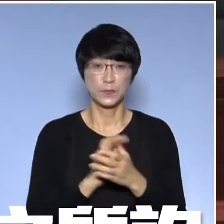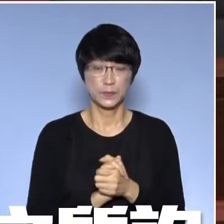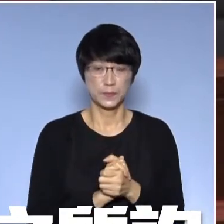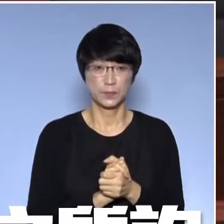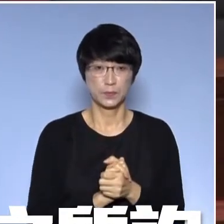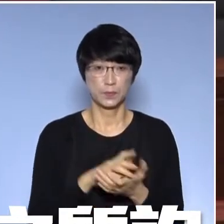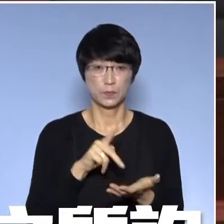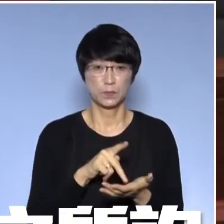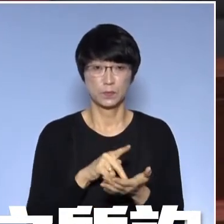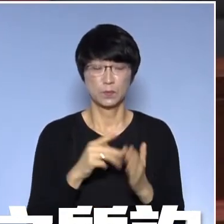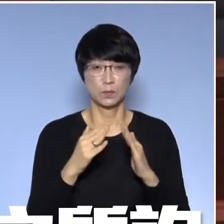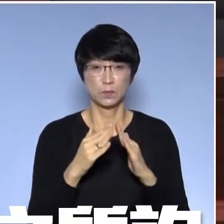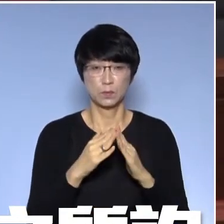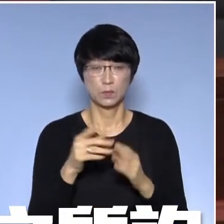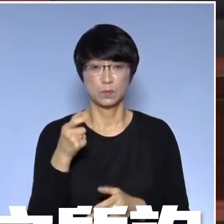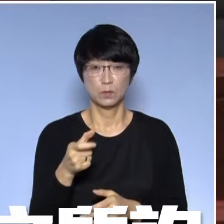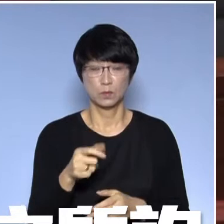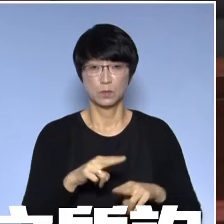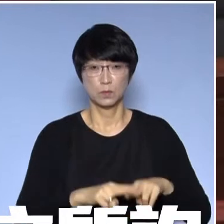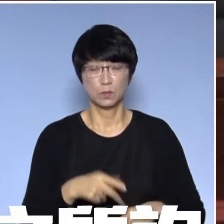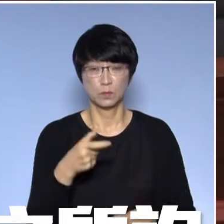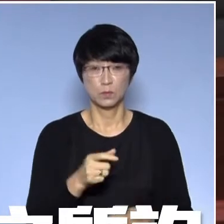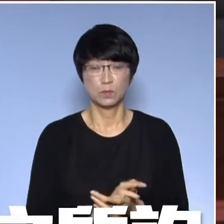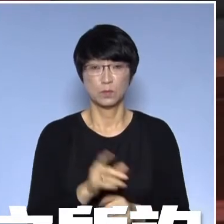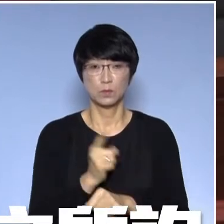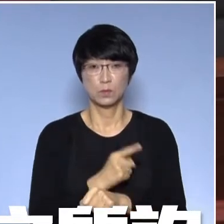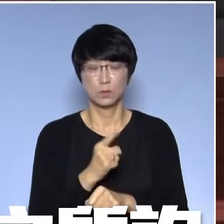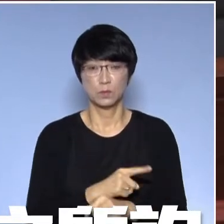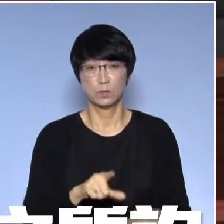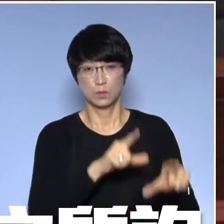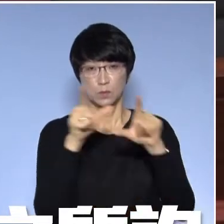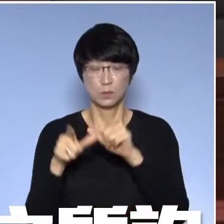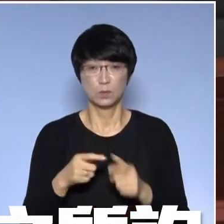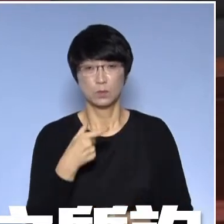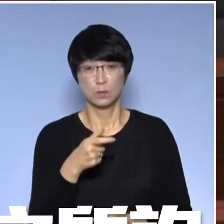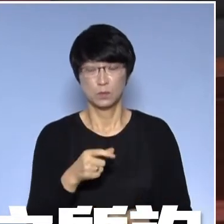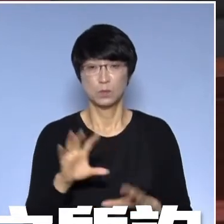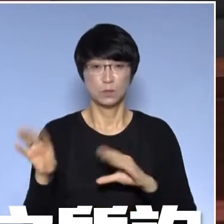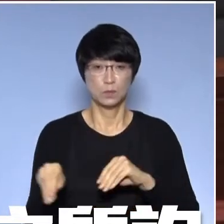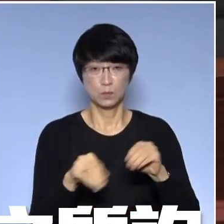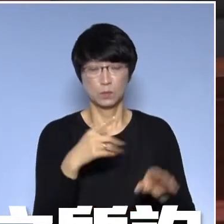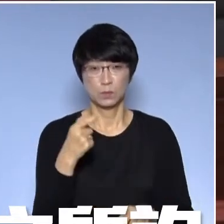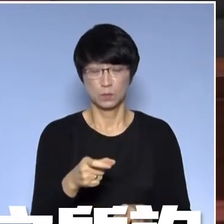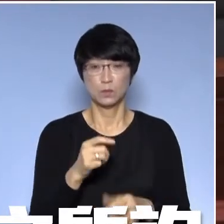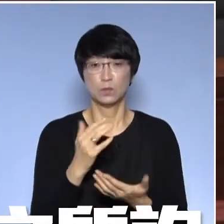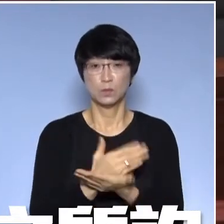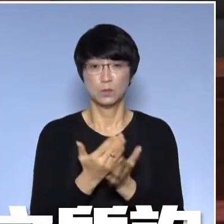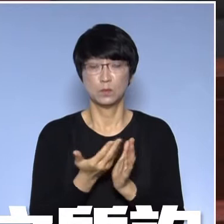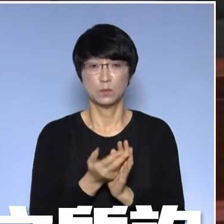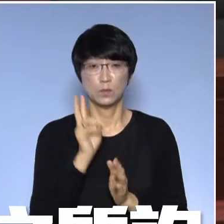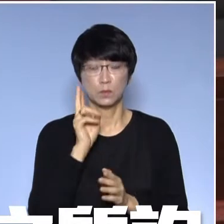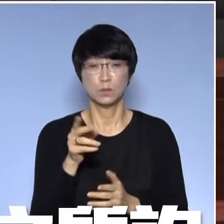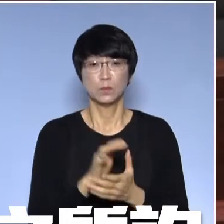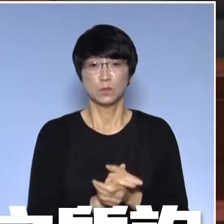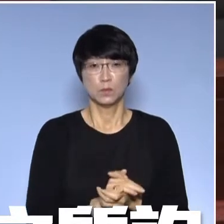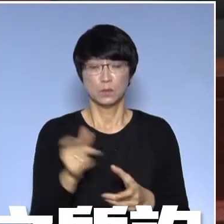租金啊、租金嘅按金啊、短期嘅生活費啊、其他搬遷費等等。咁露宿者有長期經濟需要咧，社署或者